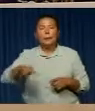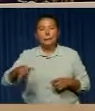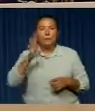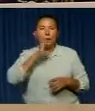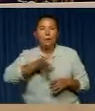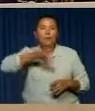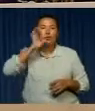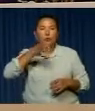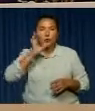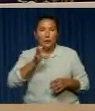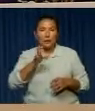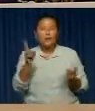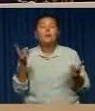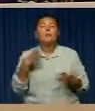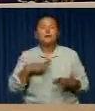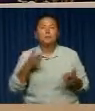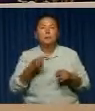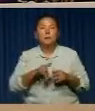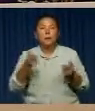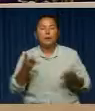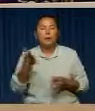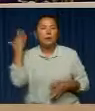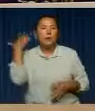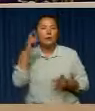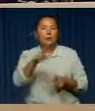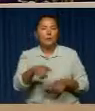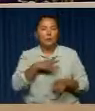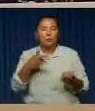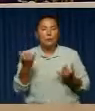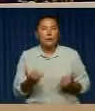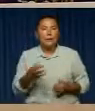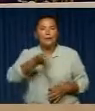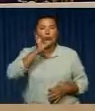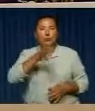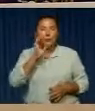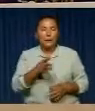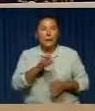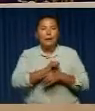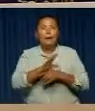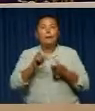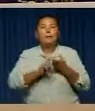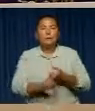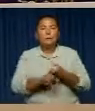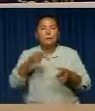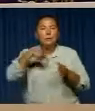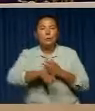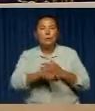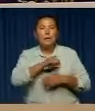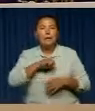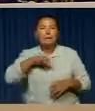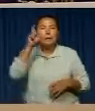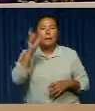сұйықтық ішсе, неге ол керек? Жарайды, бұрын ішпеген адам болса, қазір ішу керек. Себебі, коронавирустың өзі